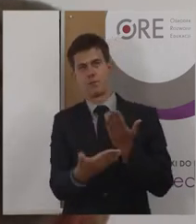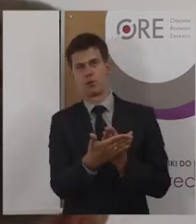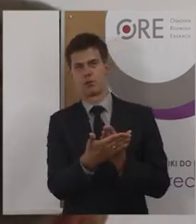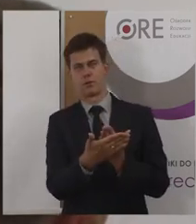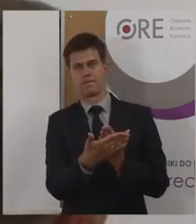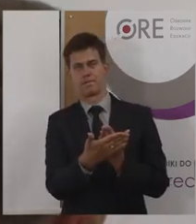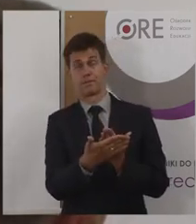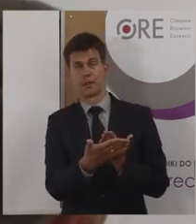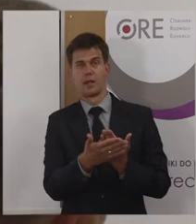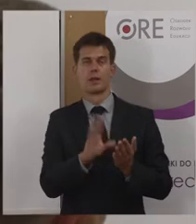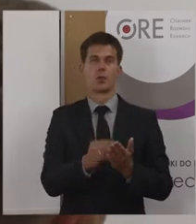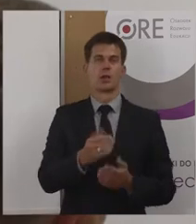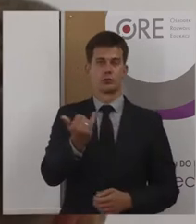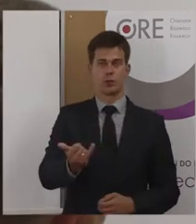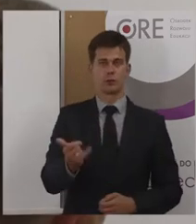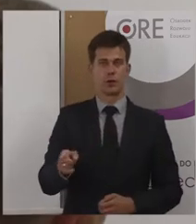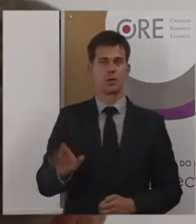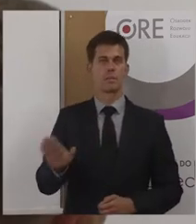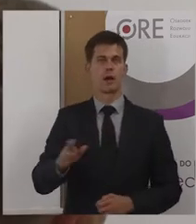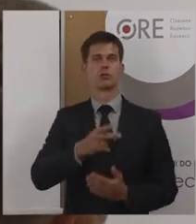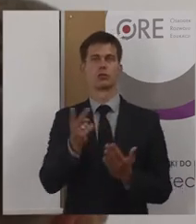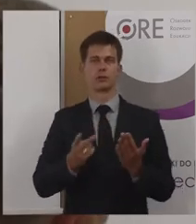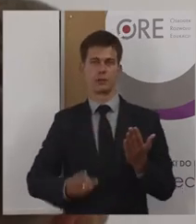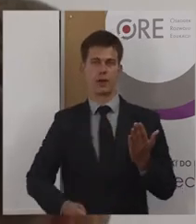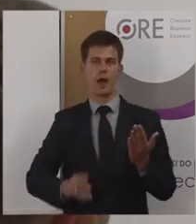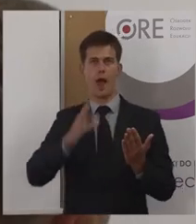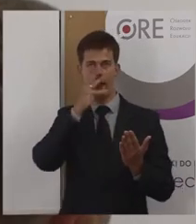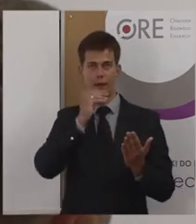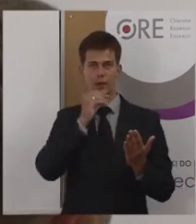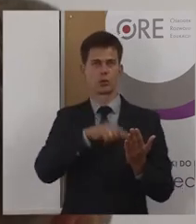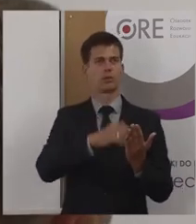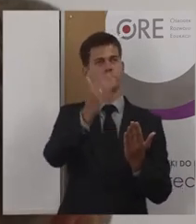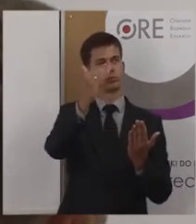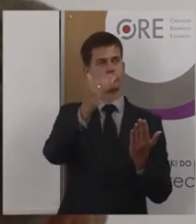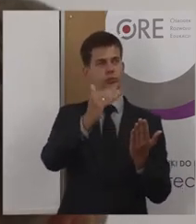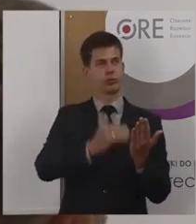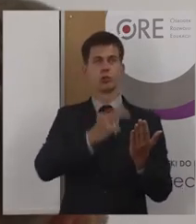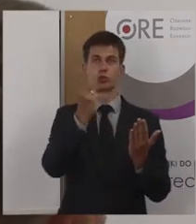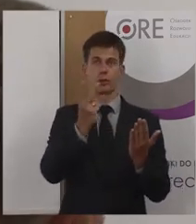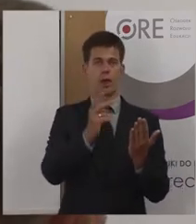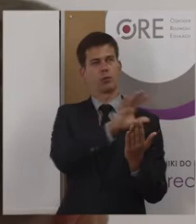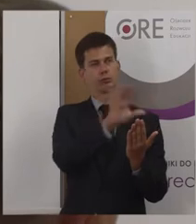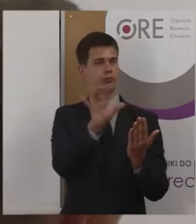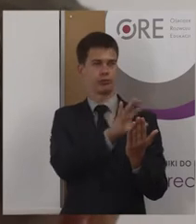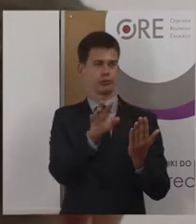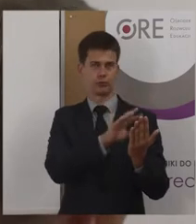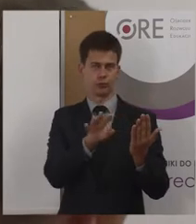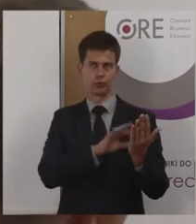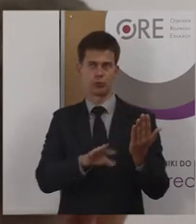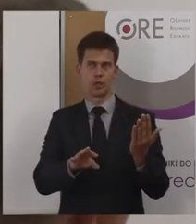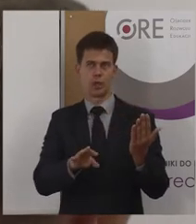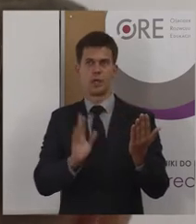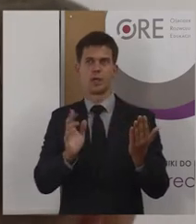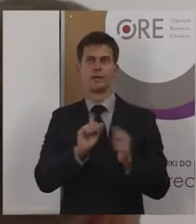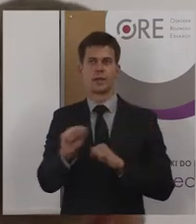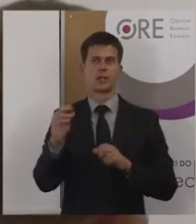Jeśli uczeń korzystający z czytnika ekranowego będzie się poruszał po tej stronie i czytał ten podręcznik, jeśli natrafi